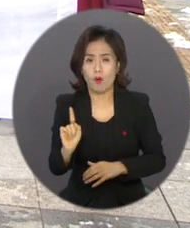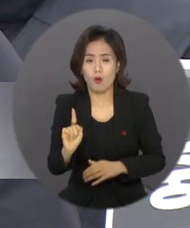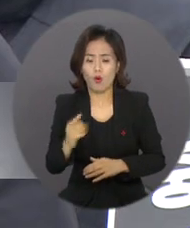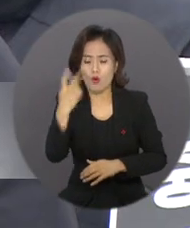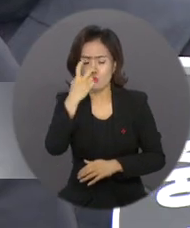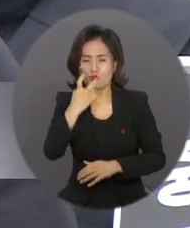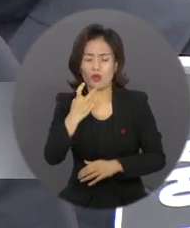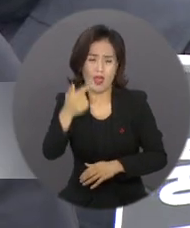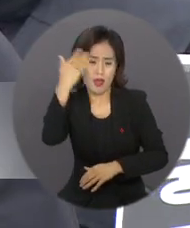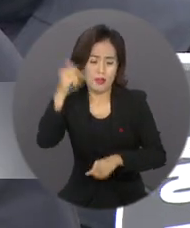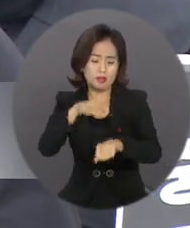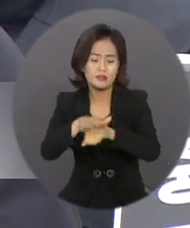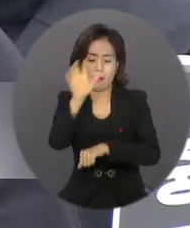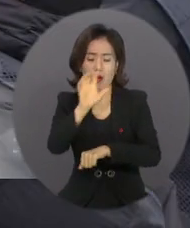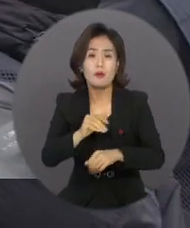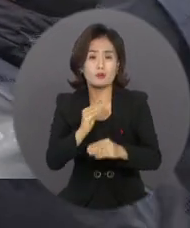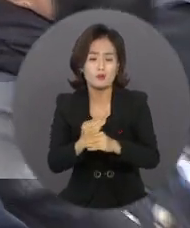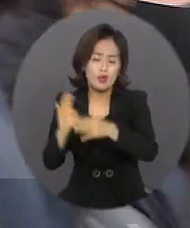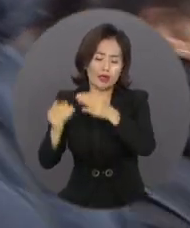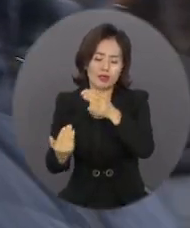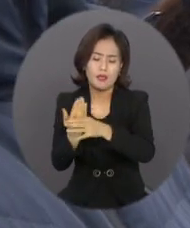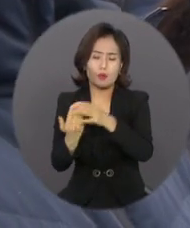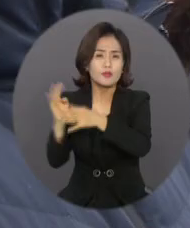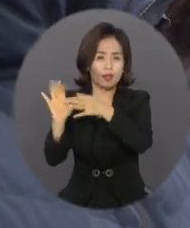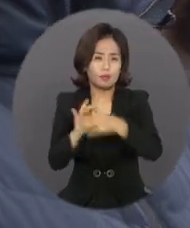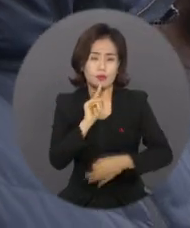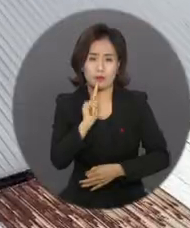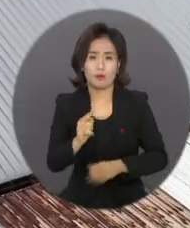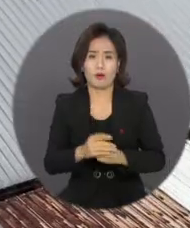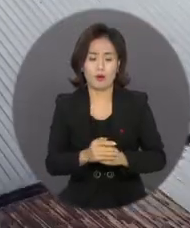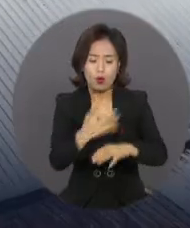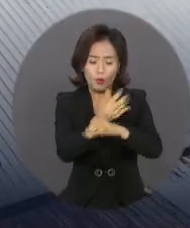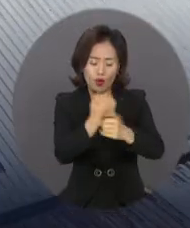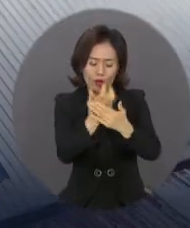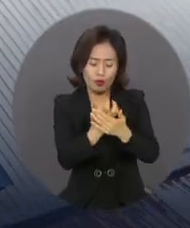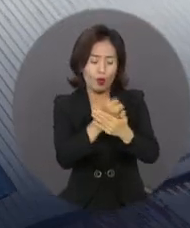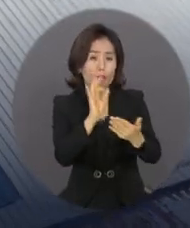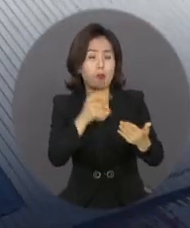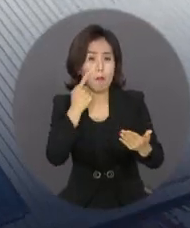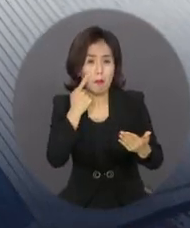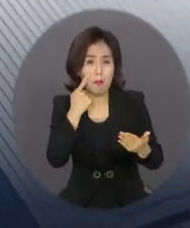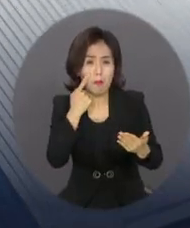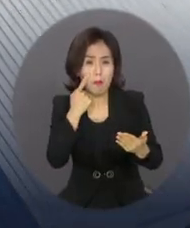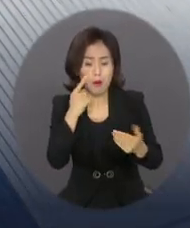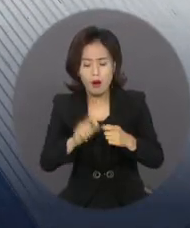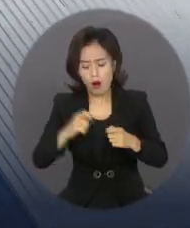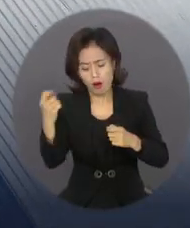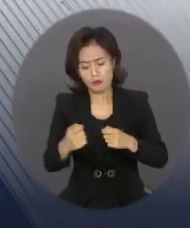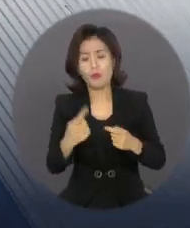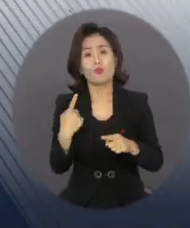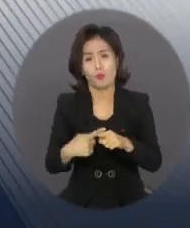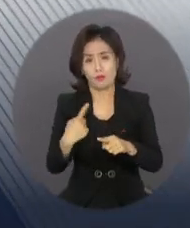수사관행이 되풀이되는 한 사고는 이어질 수밖에 없다고 주장합니다 계약서를 보면 당연히 은총이라고 생각이